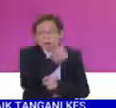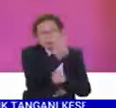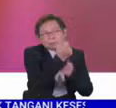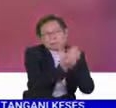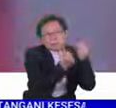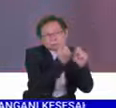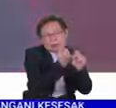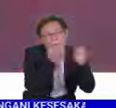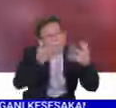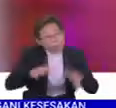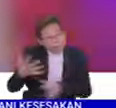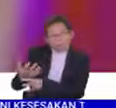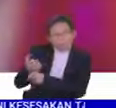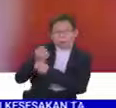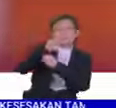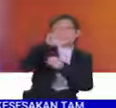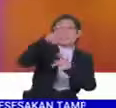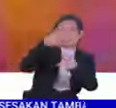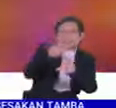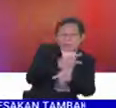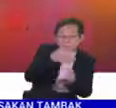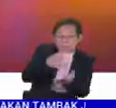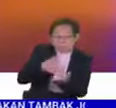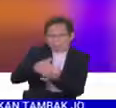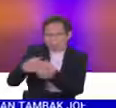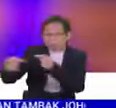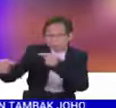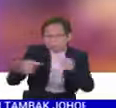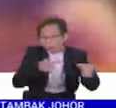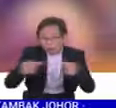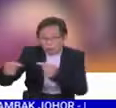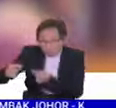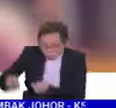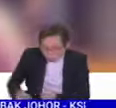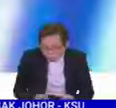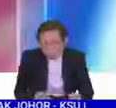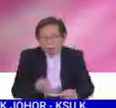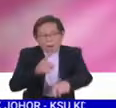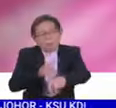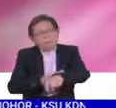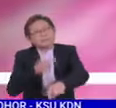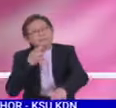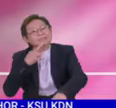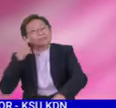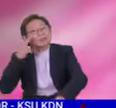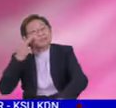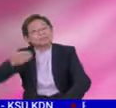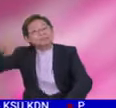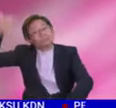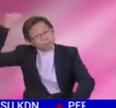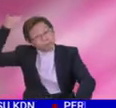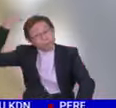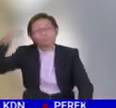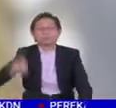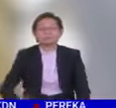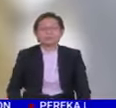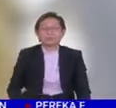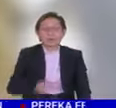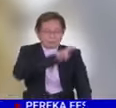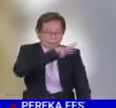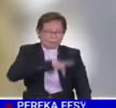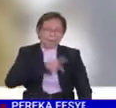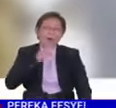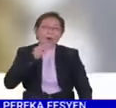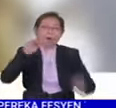tahun dan pernah menang 3 kali berturut-turut dalam satu pertandingan ketika remaja. Baru-baru ini, seorang